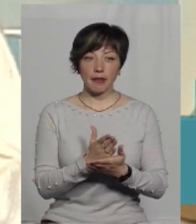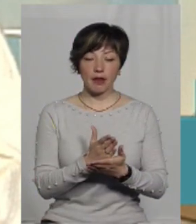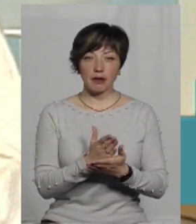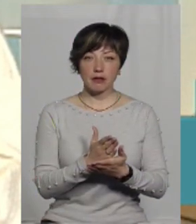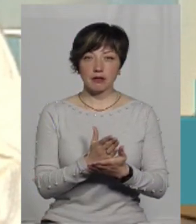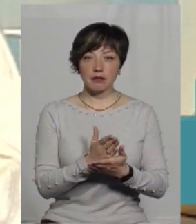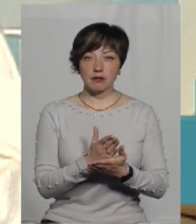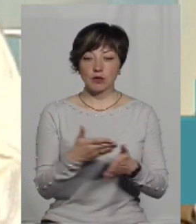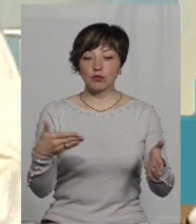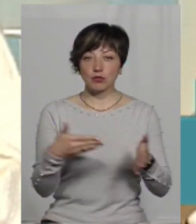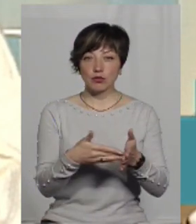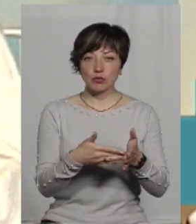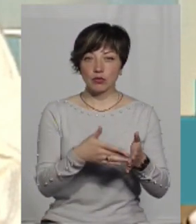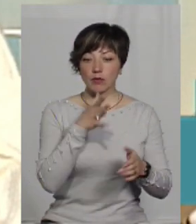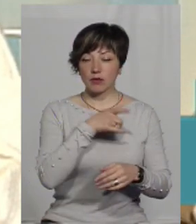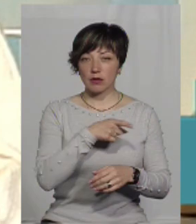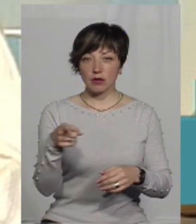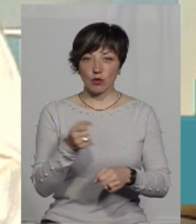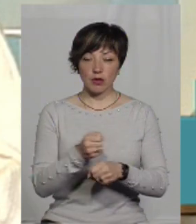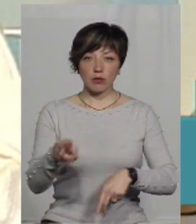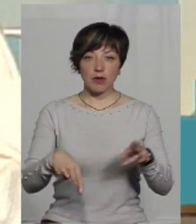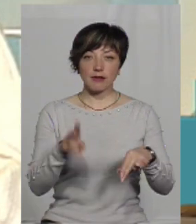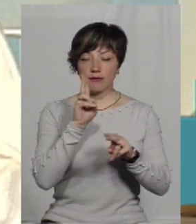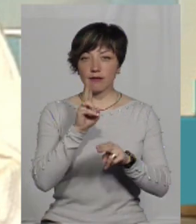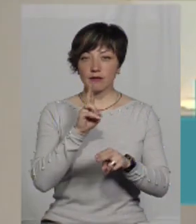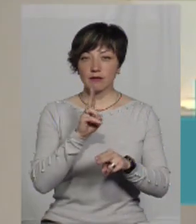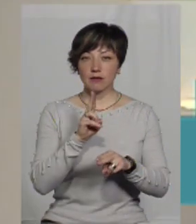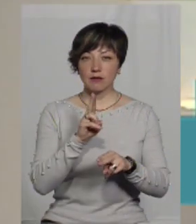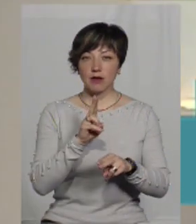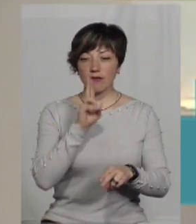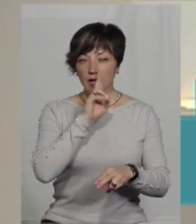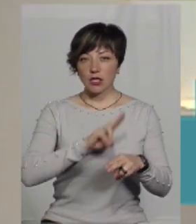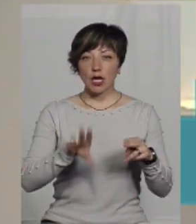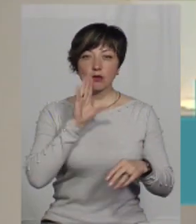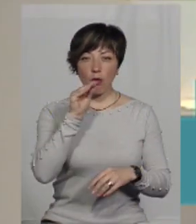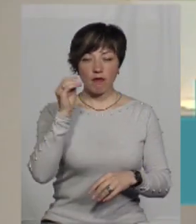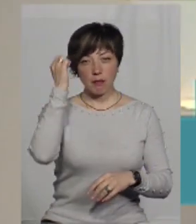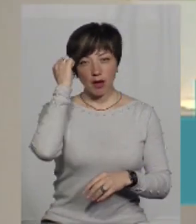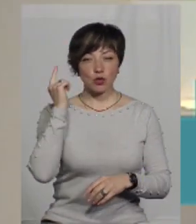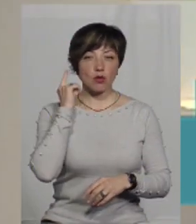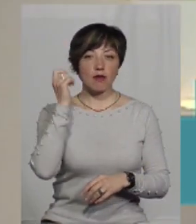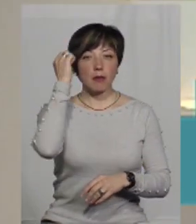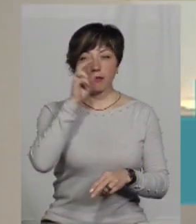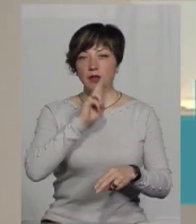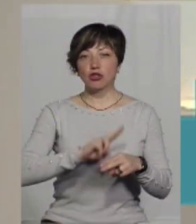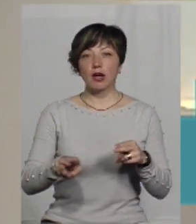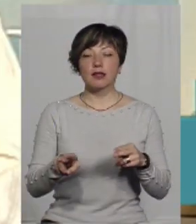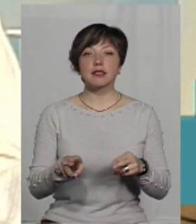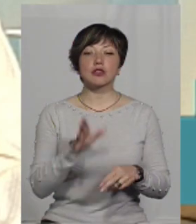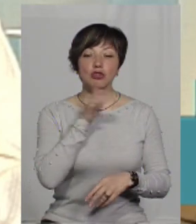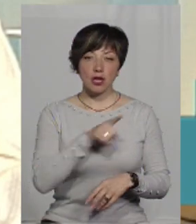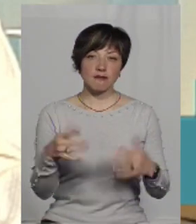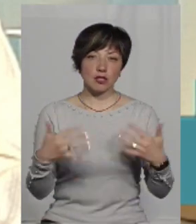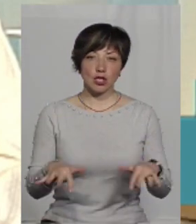межі, до яких можна робити, тому що, знову ж таки, втрачається і мовна пам'ять, і слухова пам'ять втрачається. Тобто